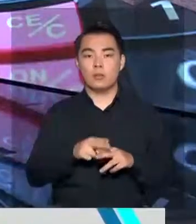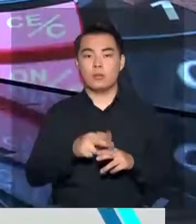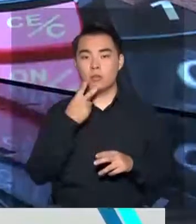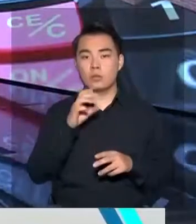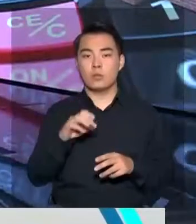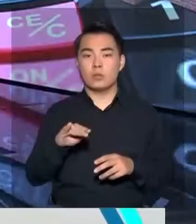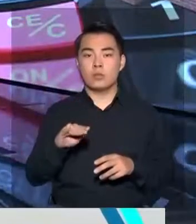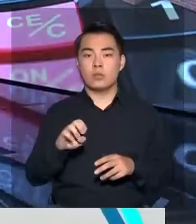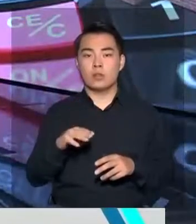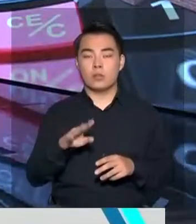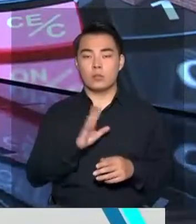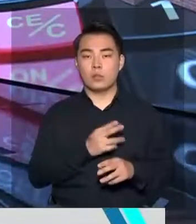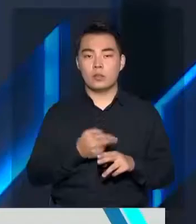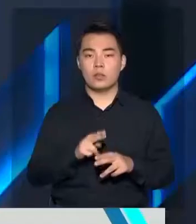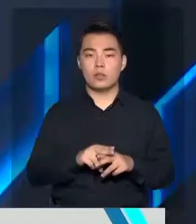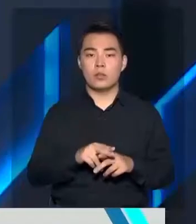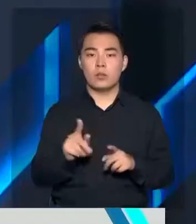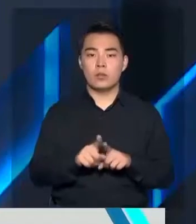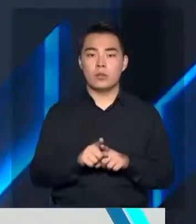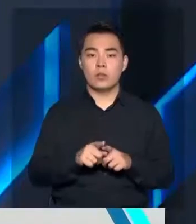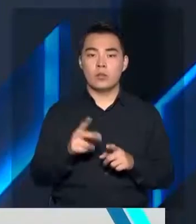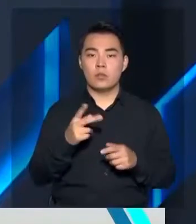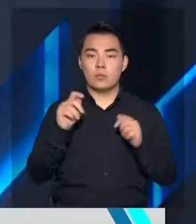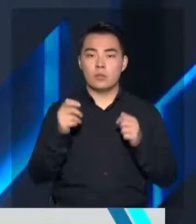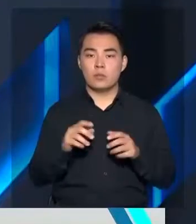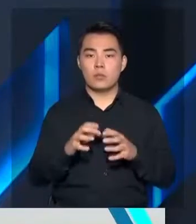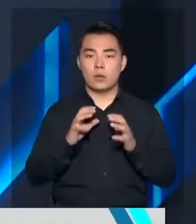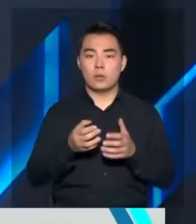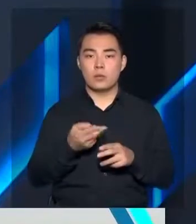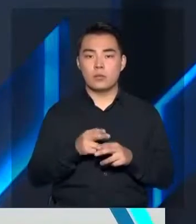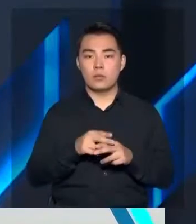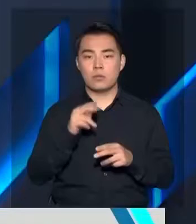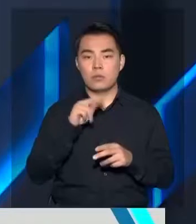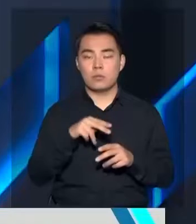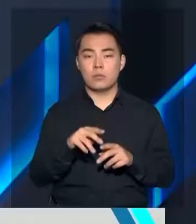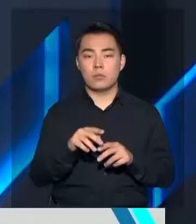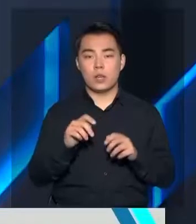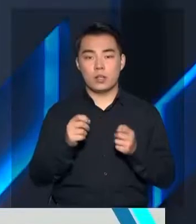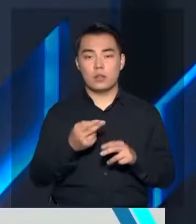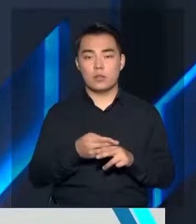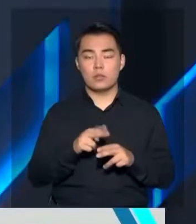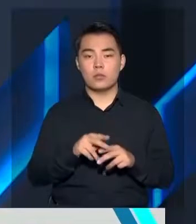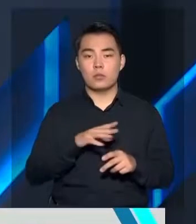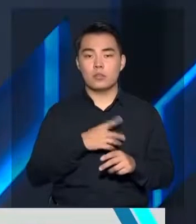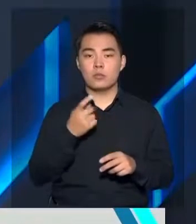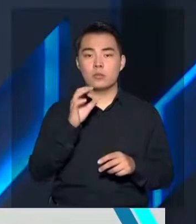көрсеттік, жалпы соғыс ардагерлеріне де өткен жылы 100% берілді деп айтылған екен, иә,